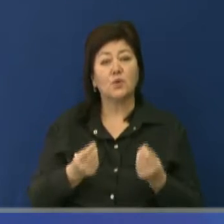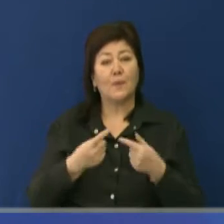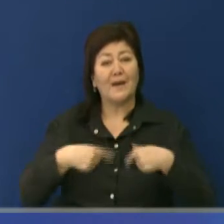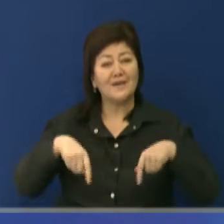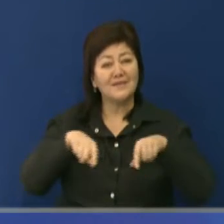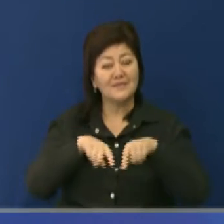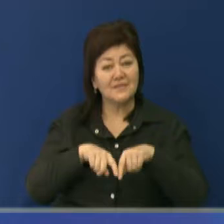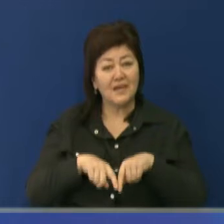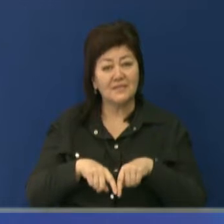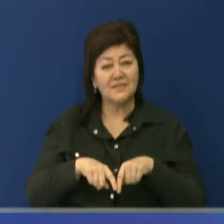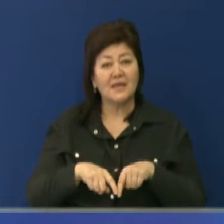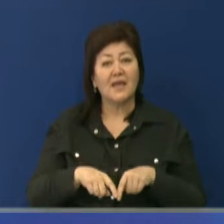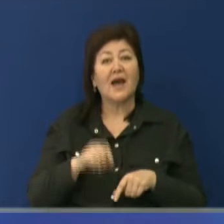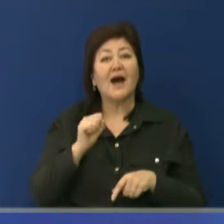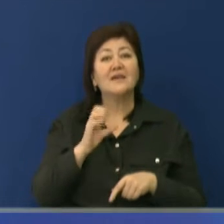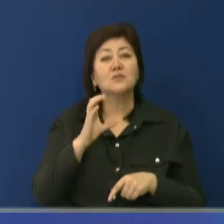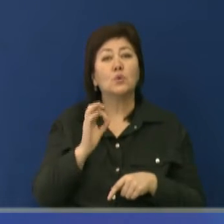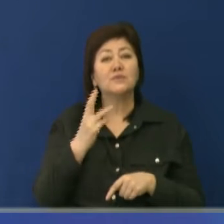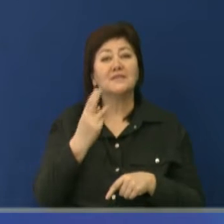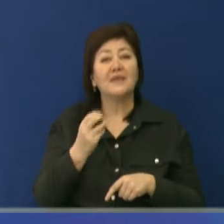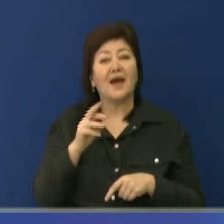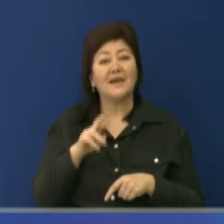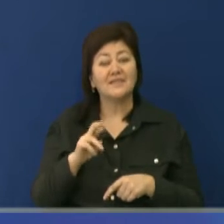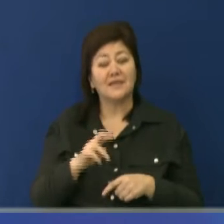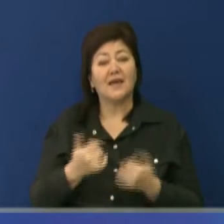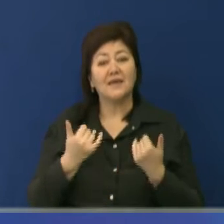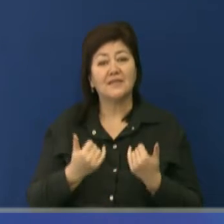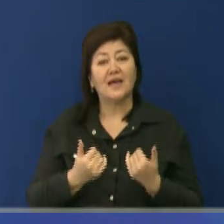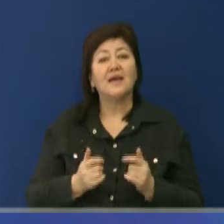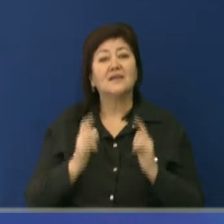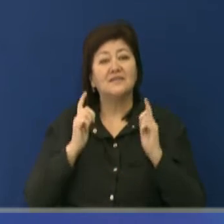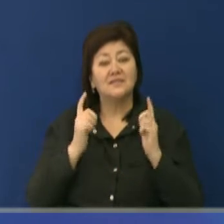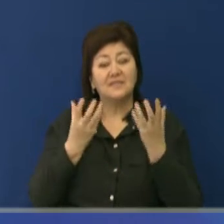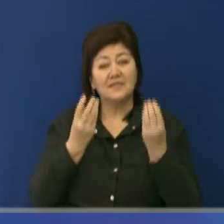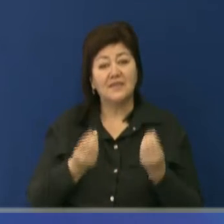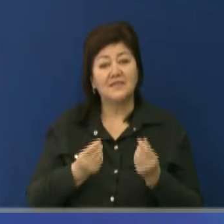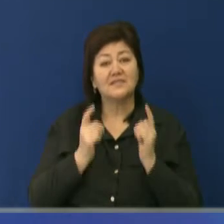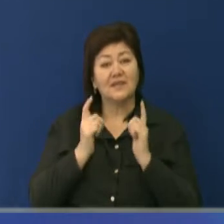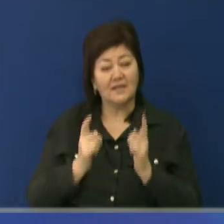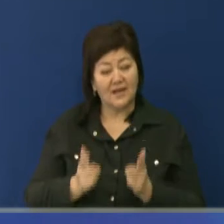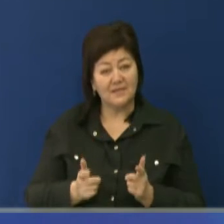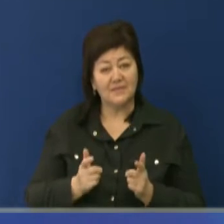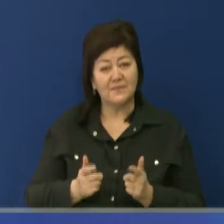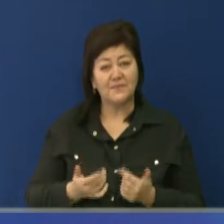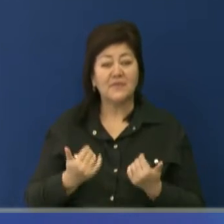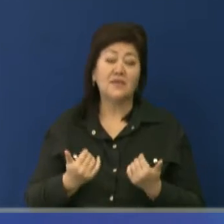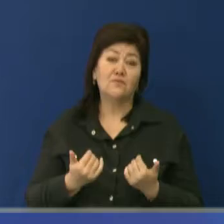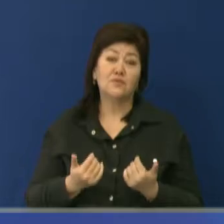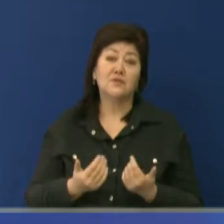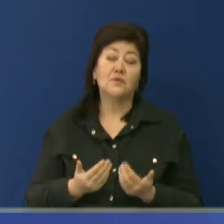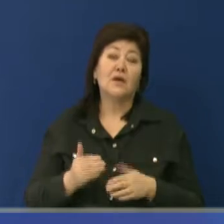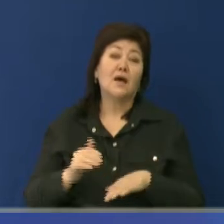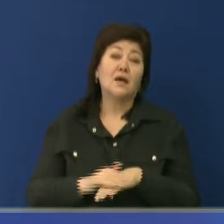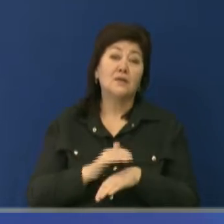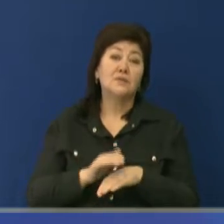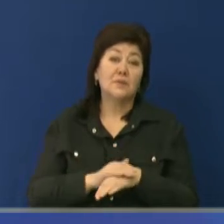республикамыздың аумағында тұратын барлық этностардың бірлігі мен келісімінің нышаны. Бұл күні түрлі ұлт өкілдері қазақ халқына қонақ жайлығы мен